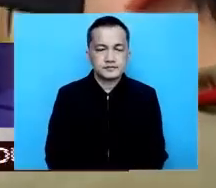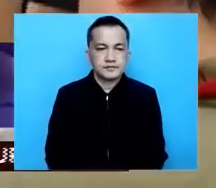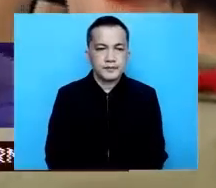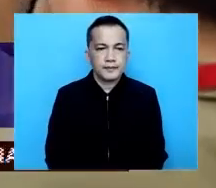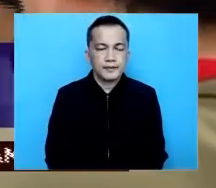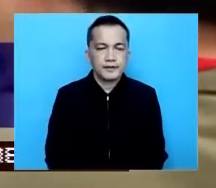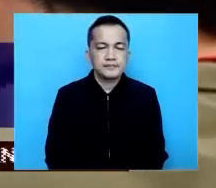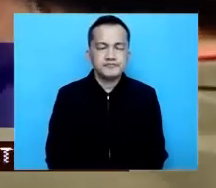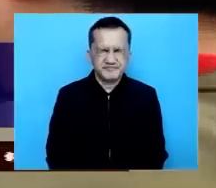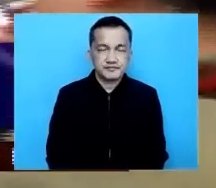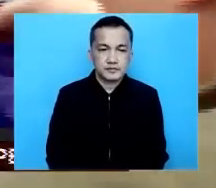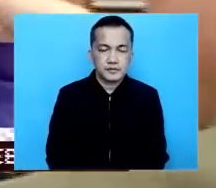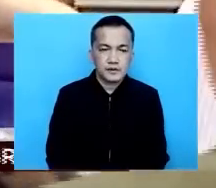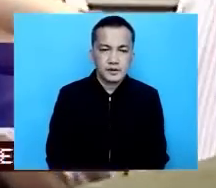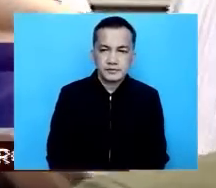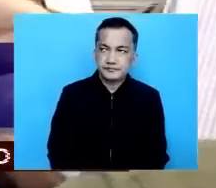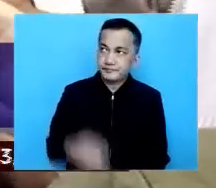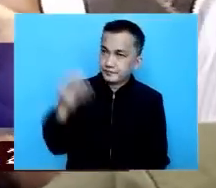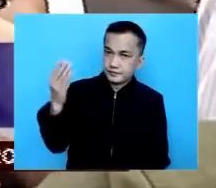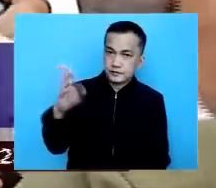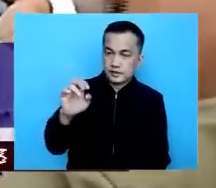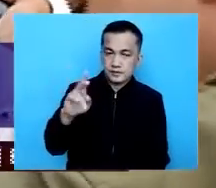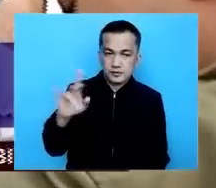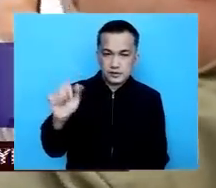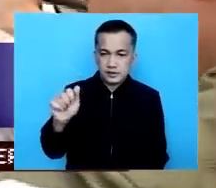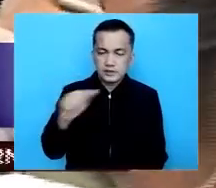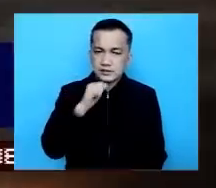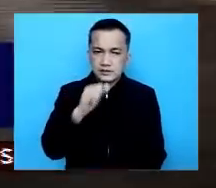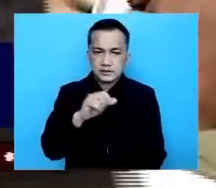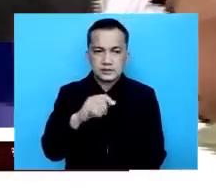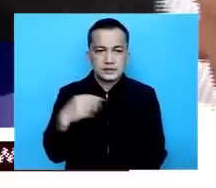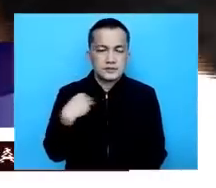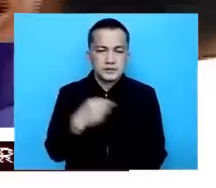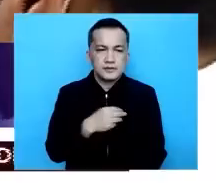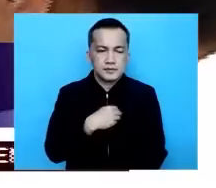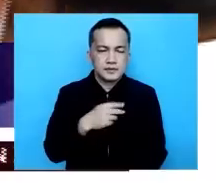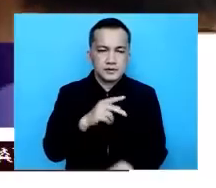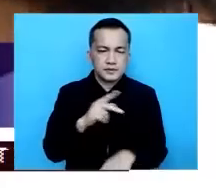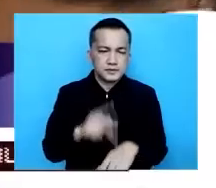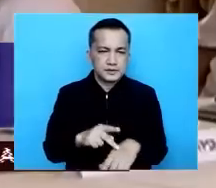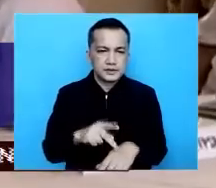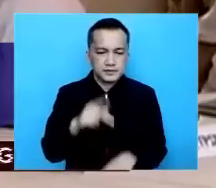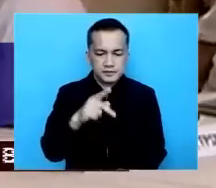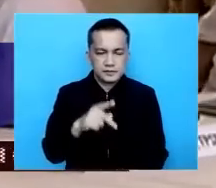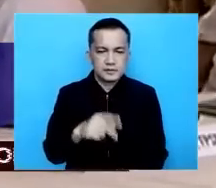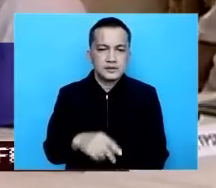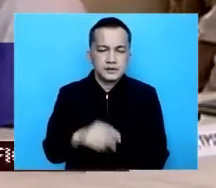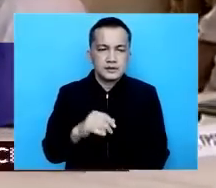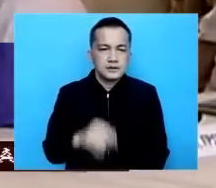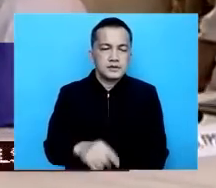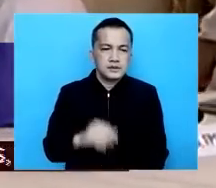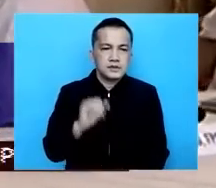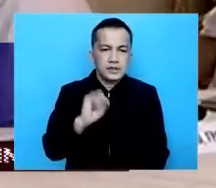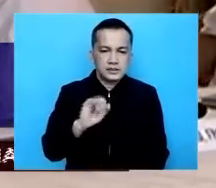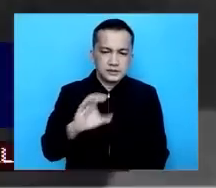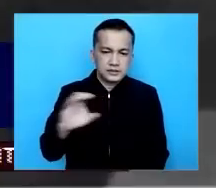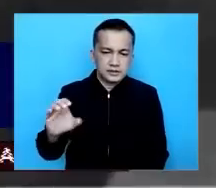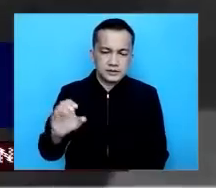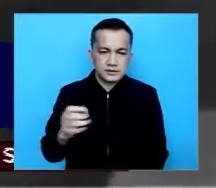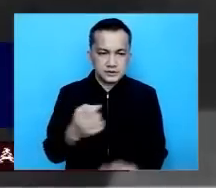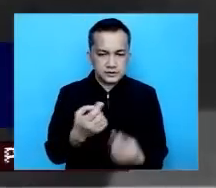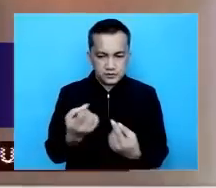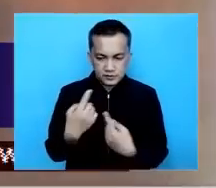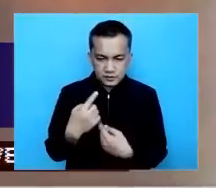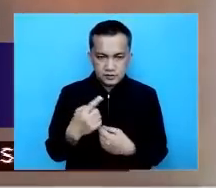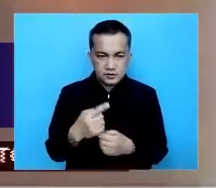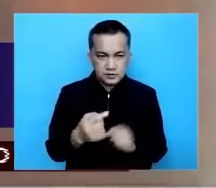Muli namang iginiit ni Rimulya na hindi miyembro ang Pilipinas ng International Criminal Court. Sagot ito ni Rimulya nang tanungin siya kung